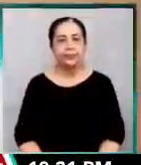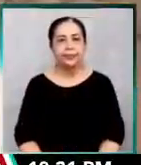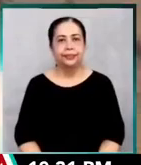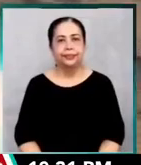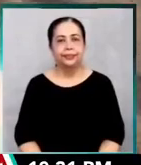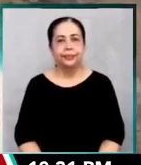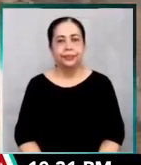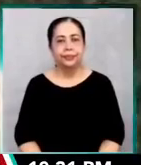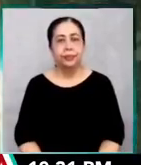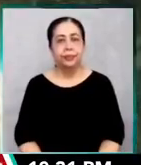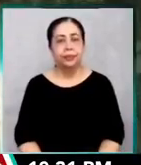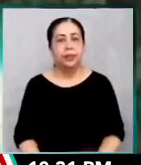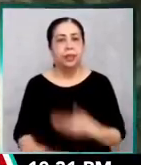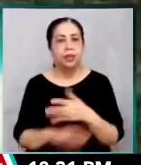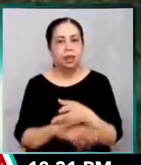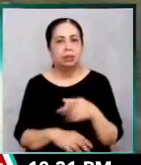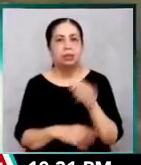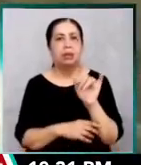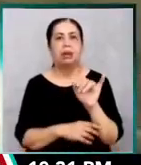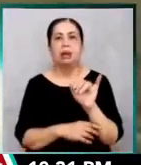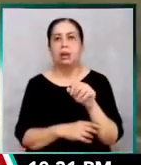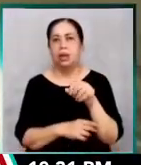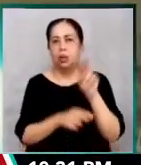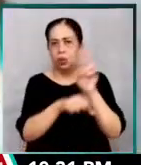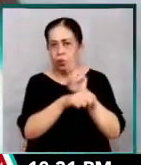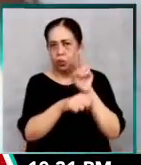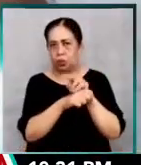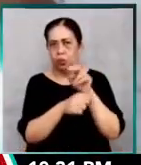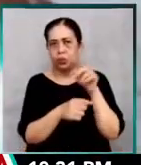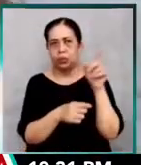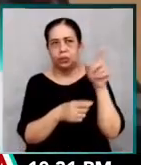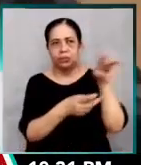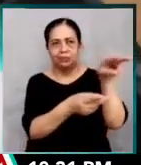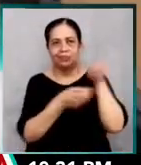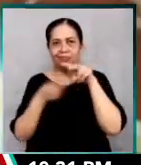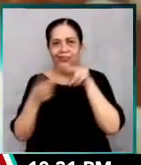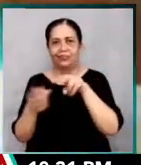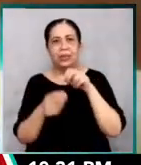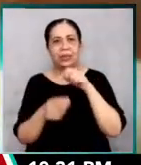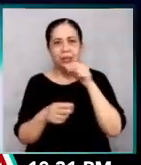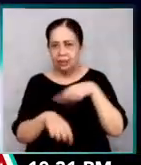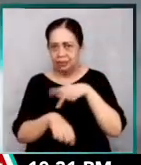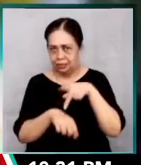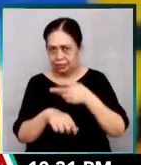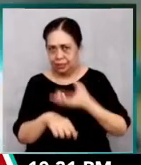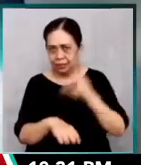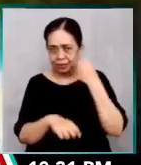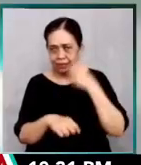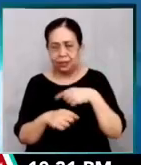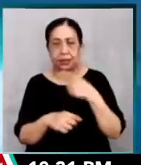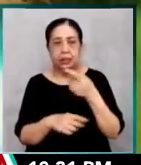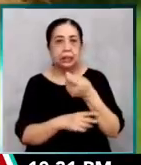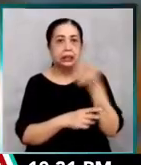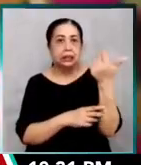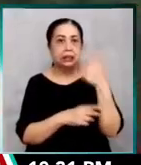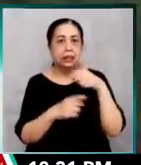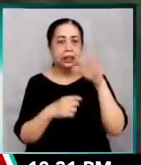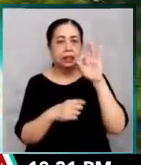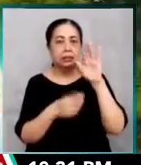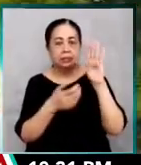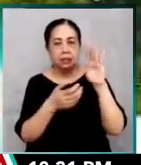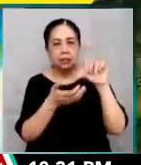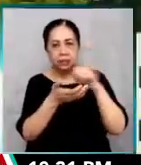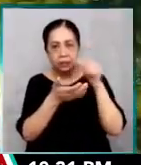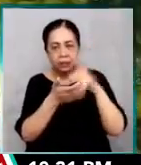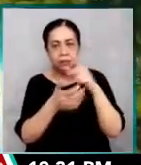Matapos ba kumpirmang ginamitan ng stock videos na hindi pala kuha sa Pilipinas, tinanggal sa social media pages ng Department